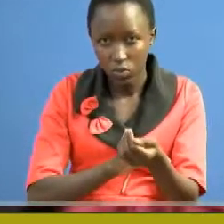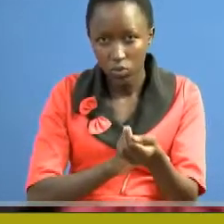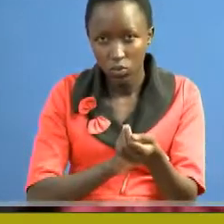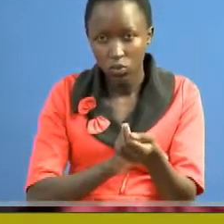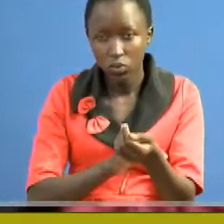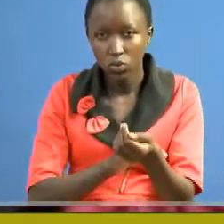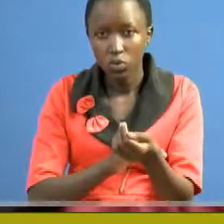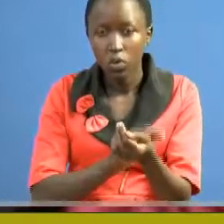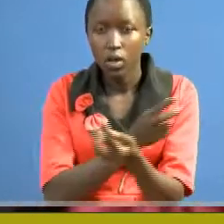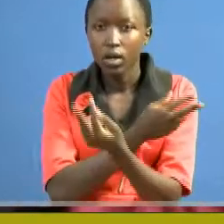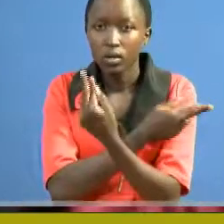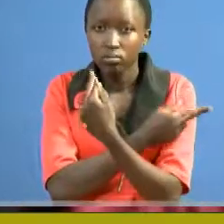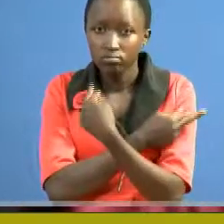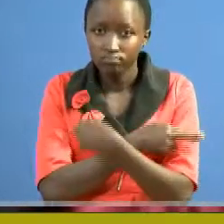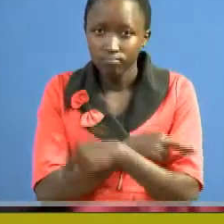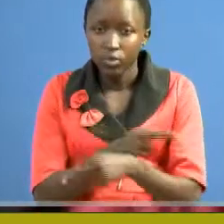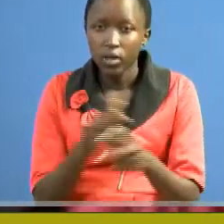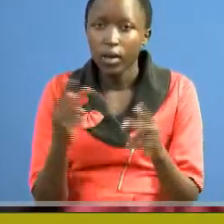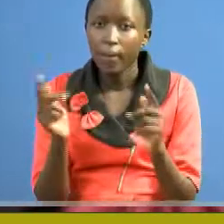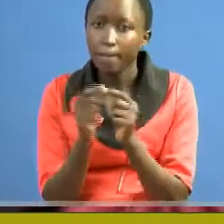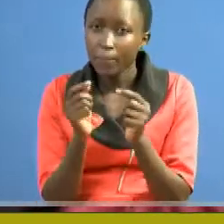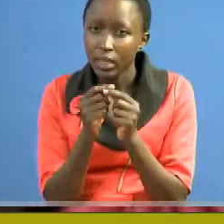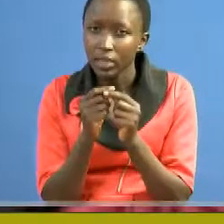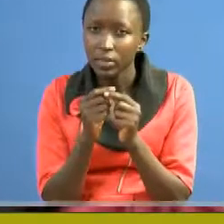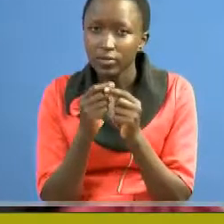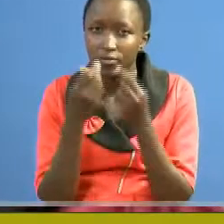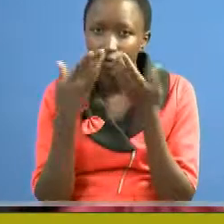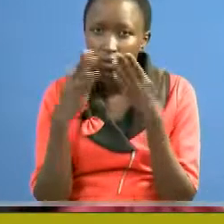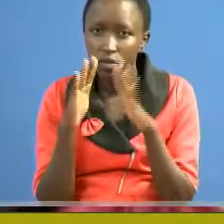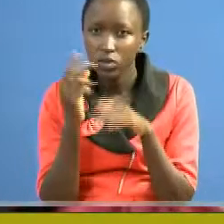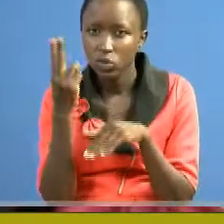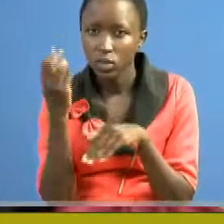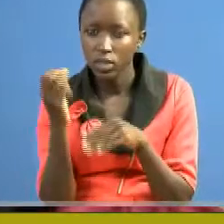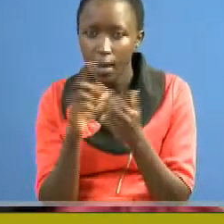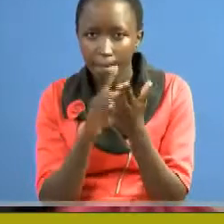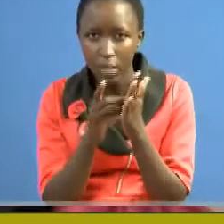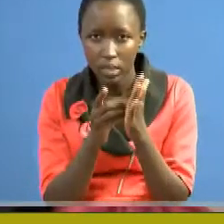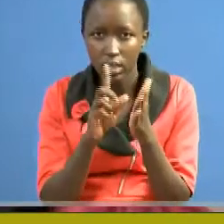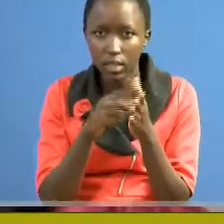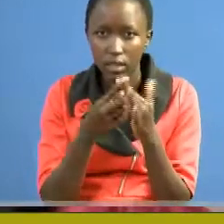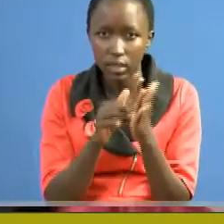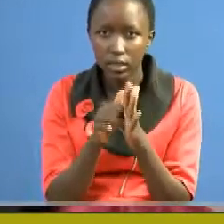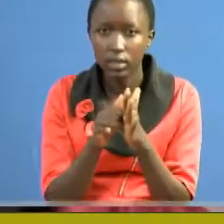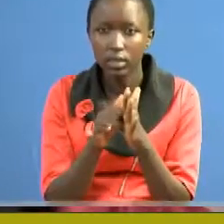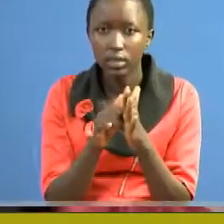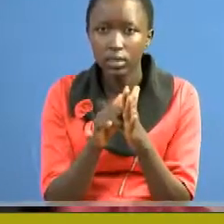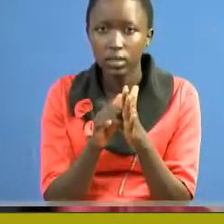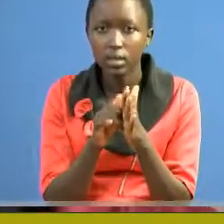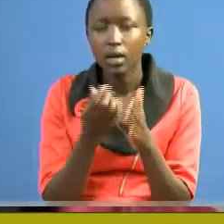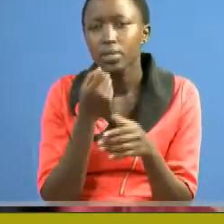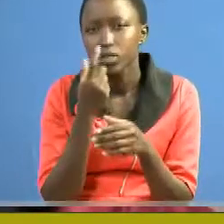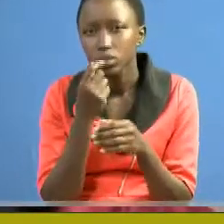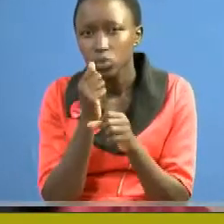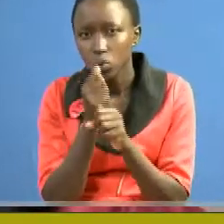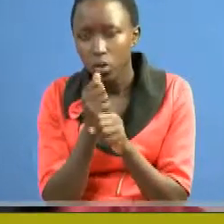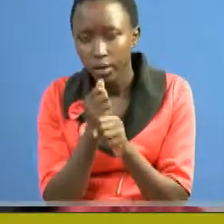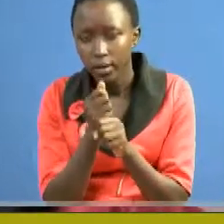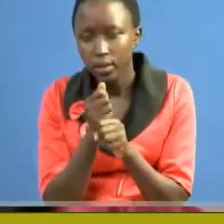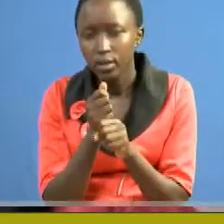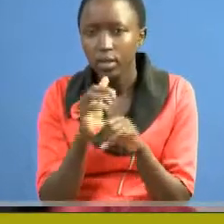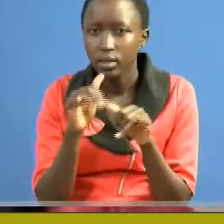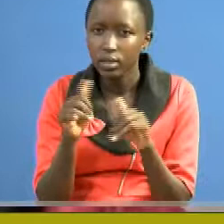kurelief uchungu. Akaniambia nikakae for like 20 minutes ndio hiyo dawa ifanye kazi.